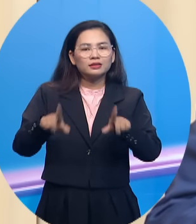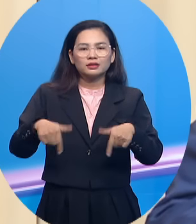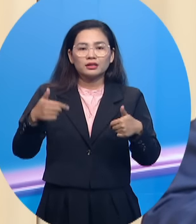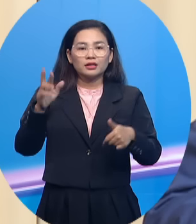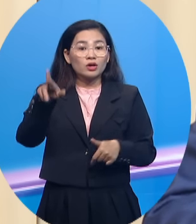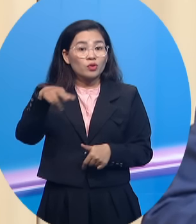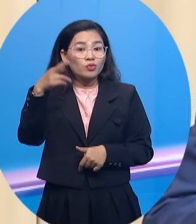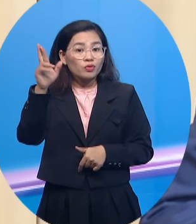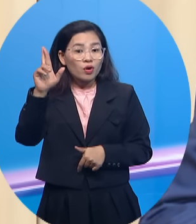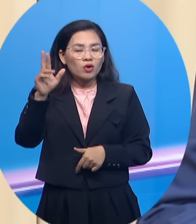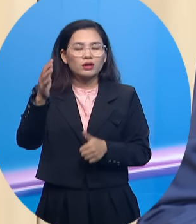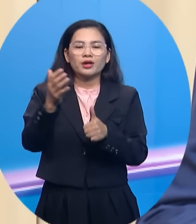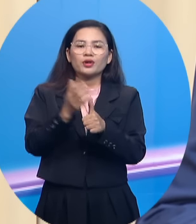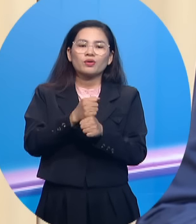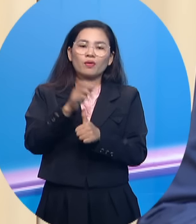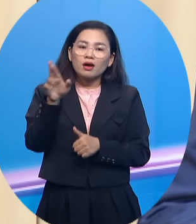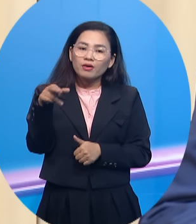sản phẩm, rõ kết quả.